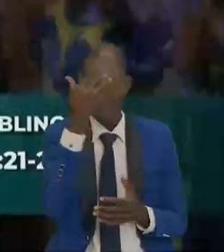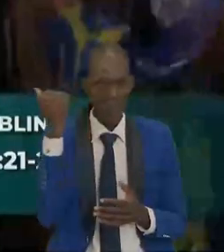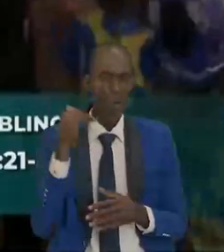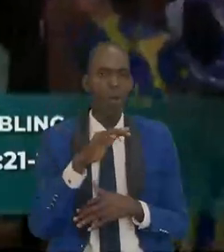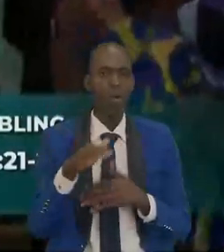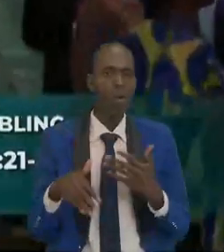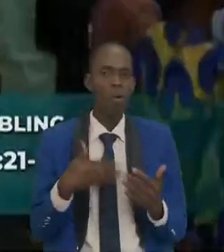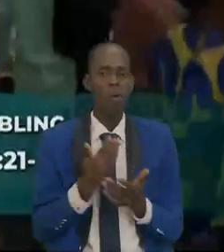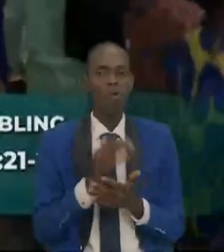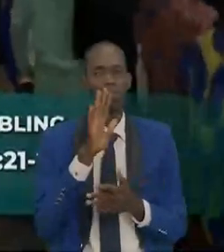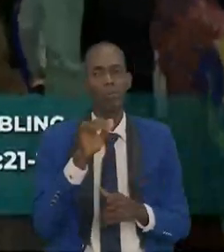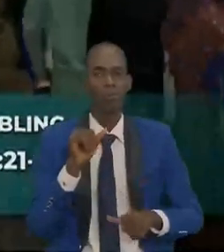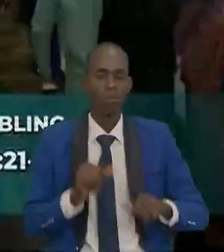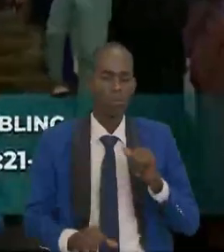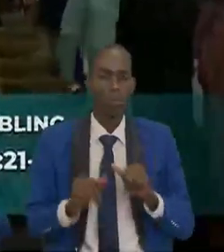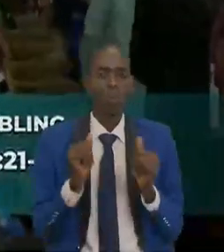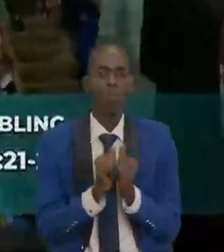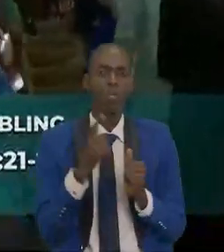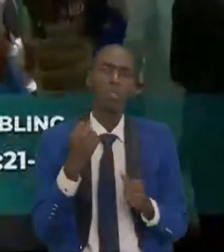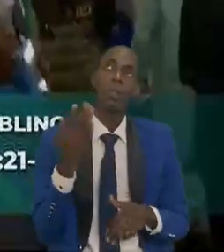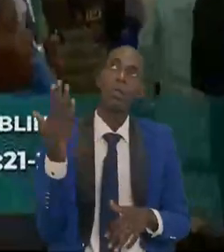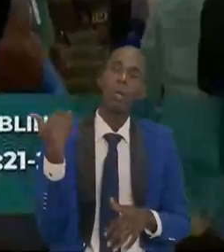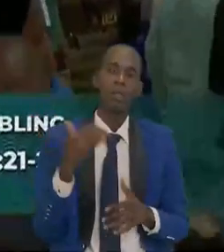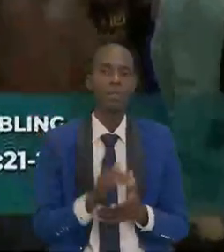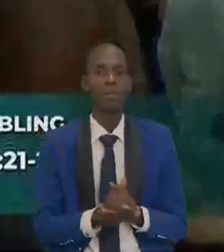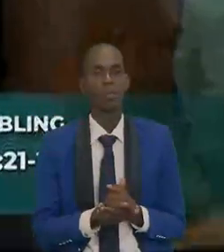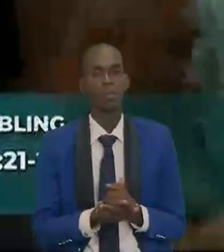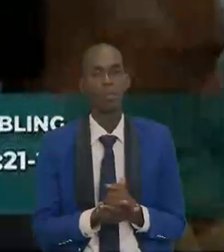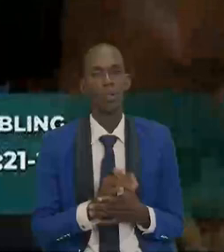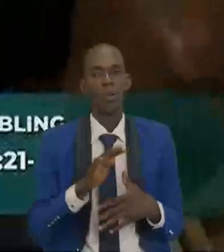Oublie toute ton incrédulité du passé.